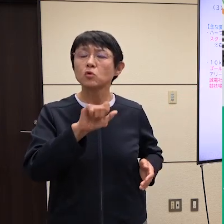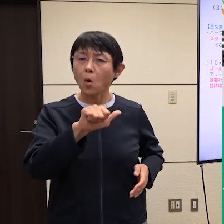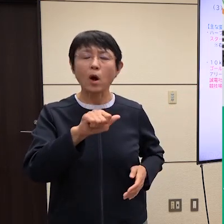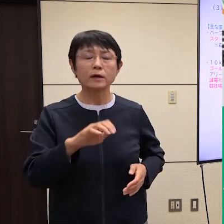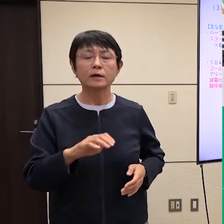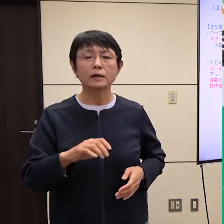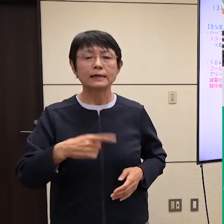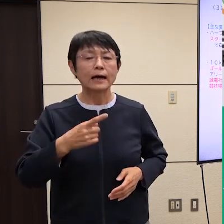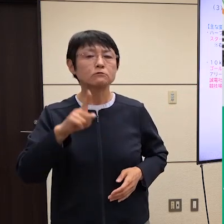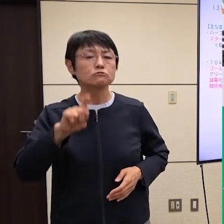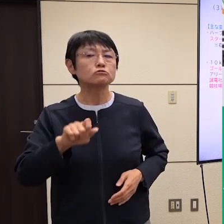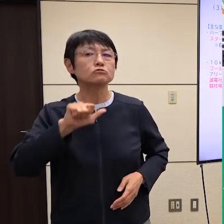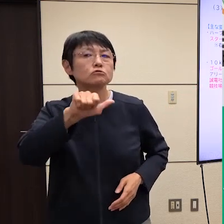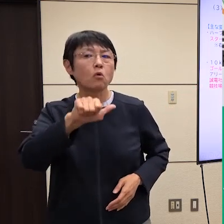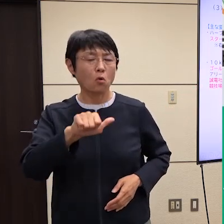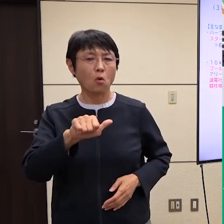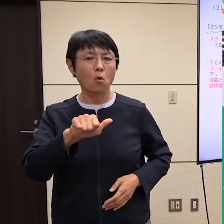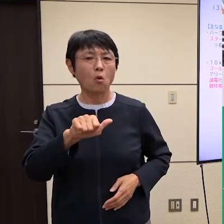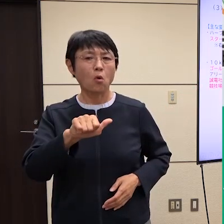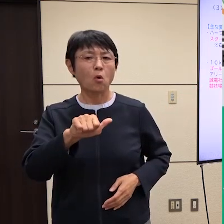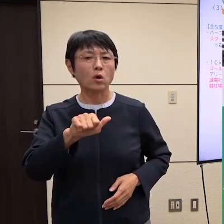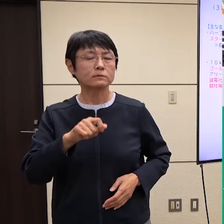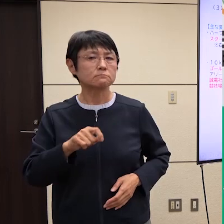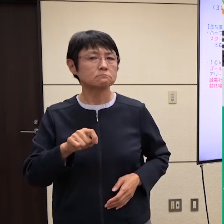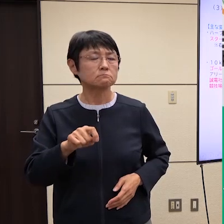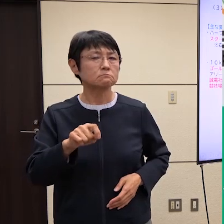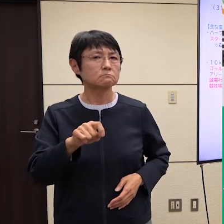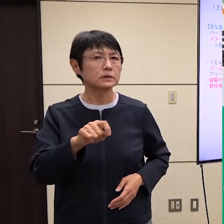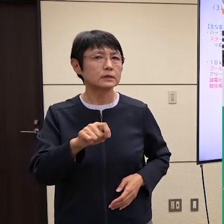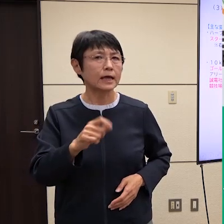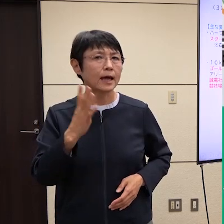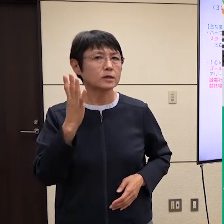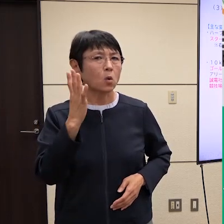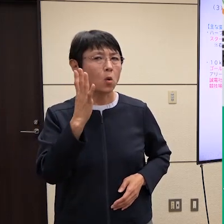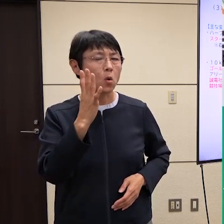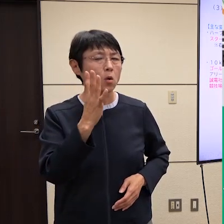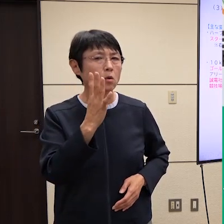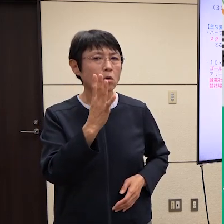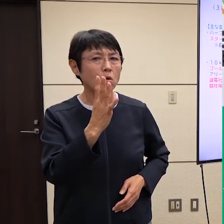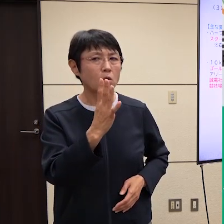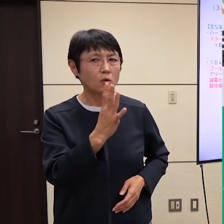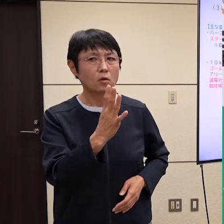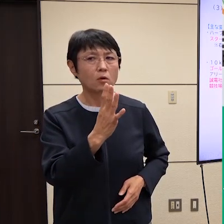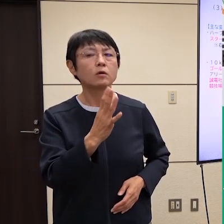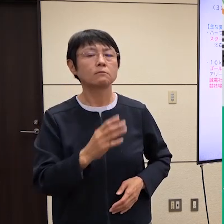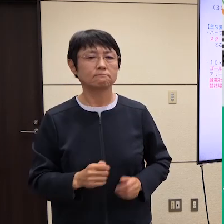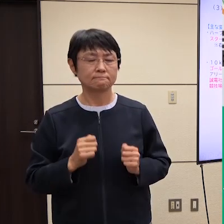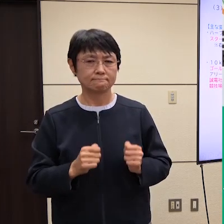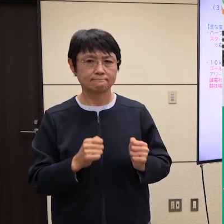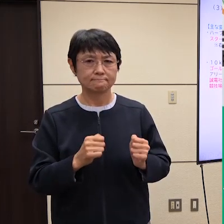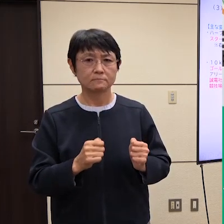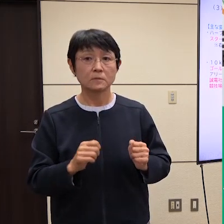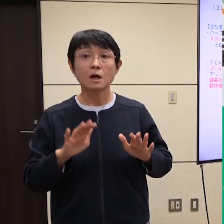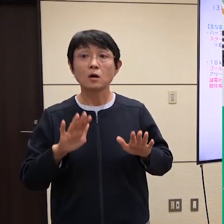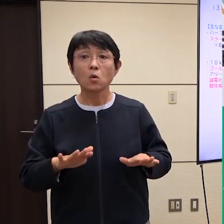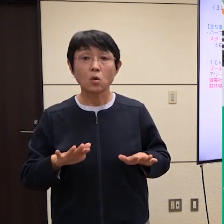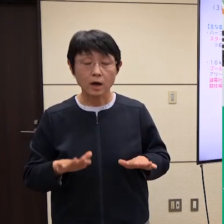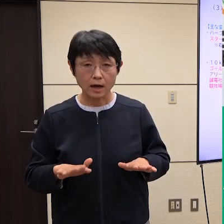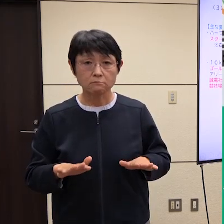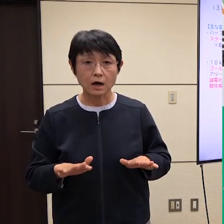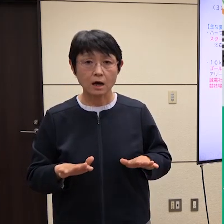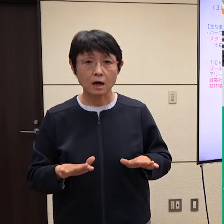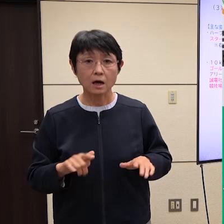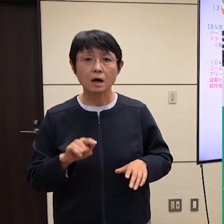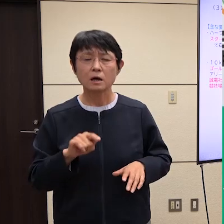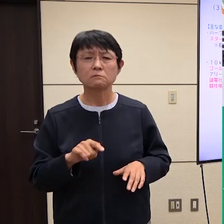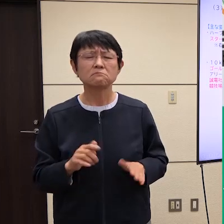115号線にストンとこう来まして、そこから4号を渡って、行ったわけです。今回は、